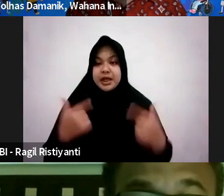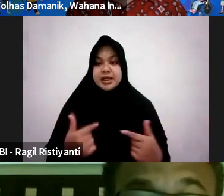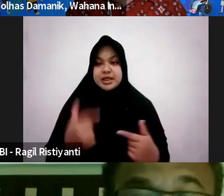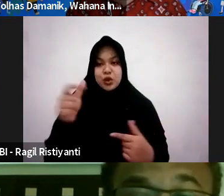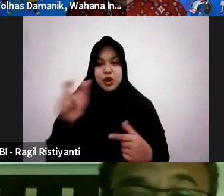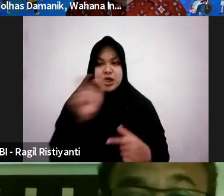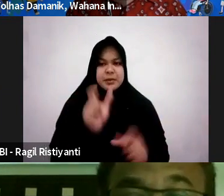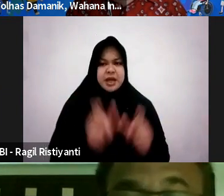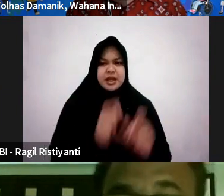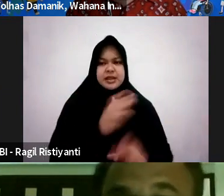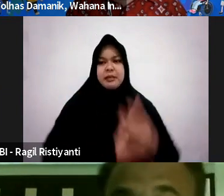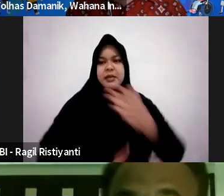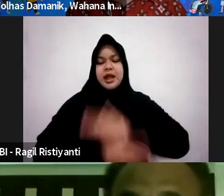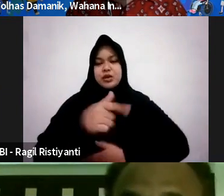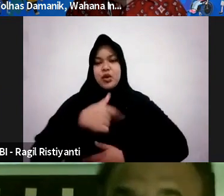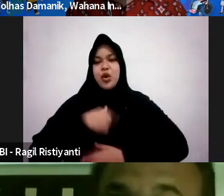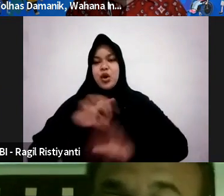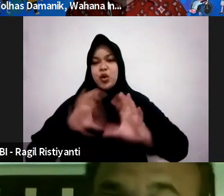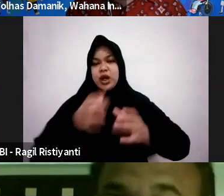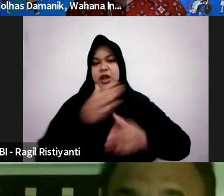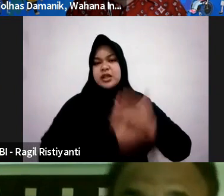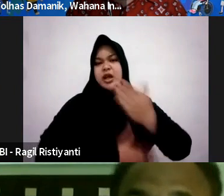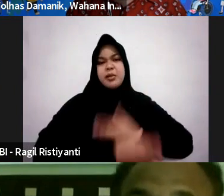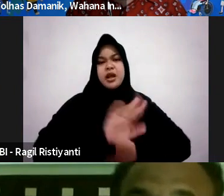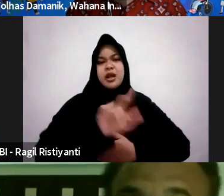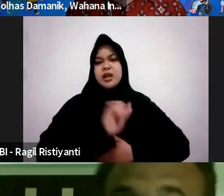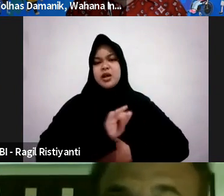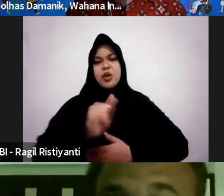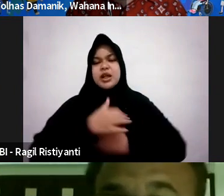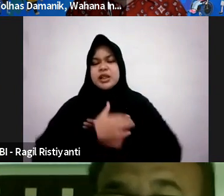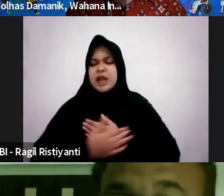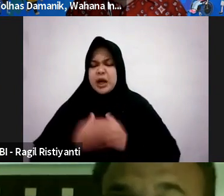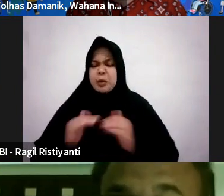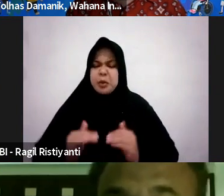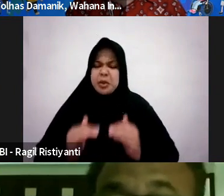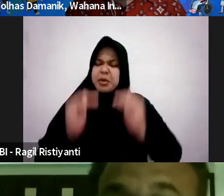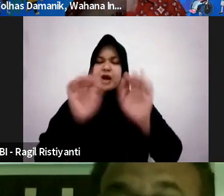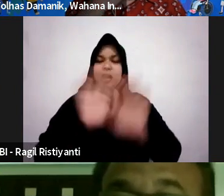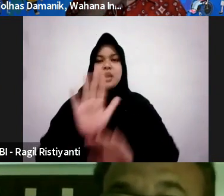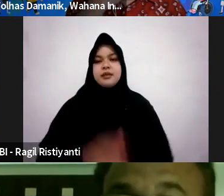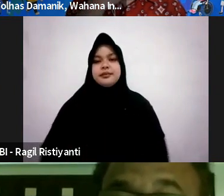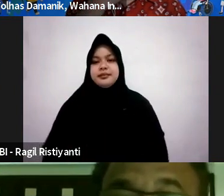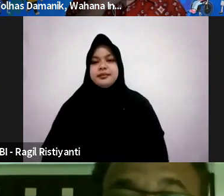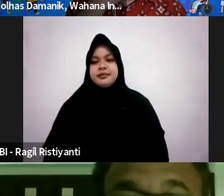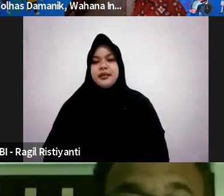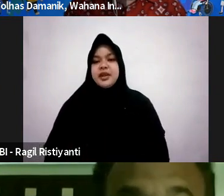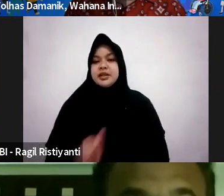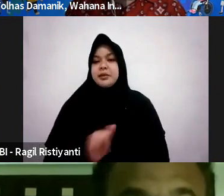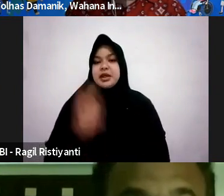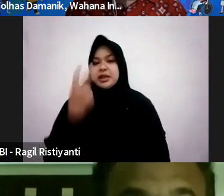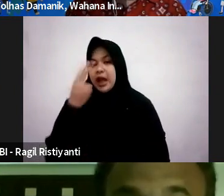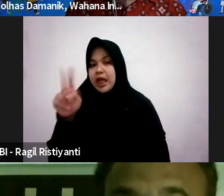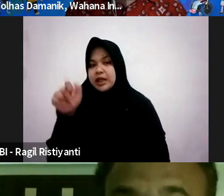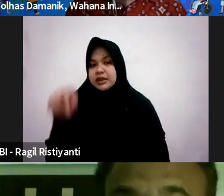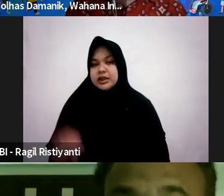Etihad akan film disabilitas setidaknya tuh enggak excreting enggak usah melebih-lebihkan lah gitu Ya seperti yang saya lihat di sini gitu kalau kata